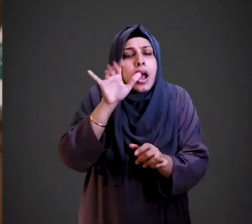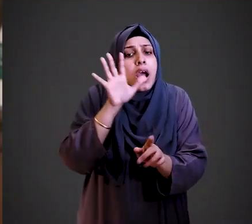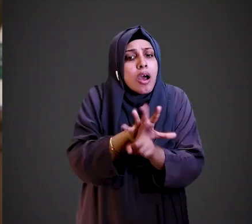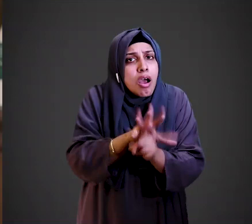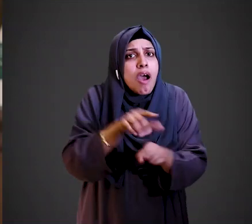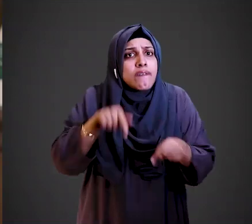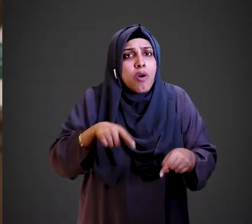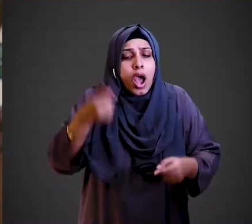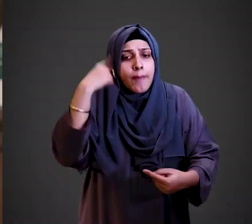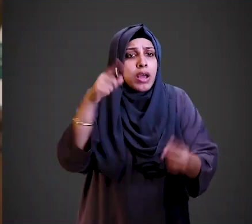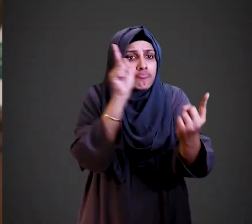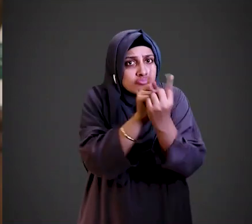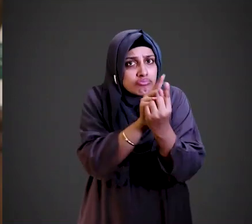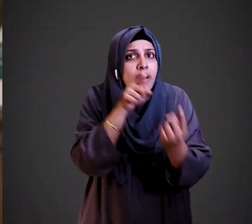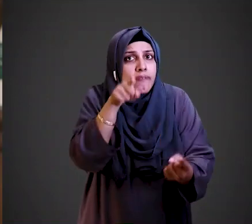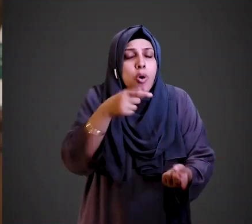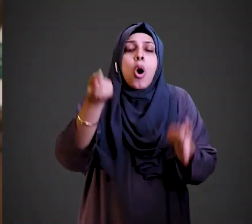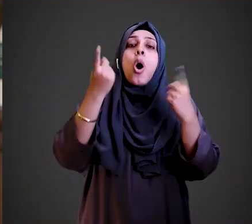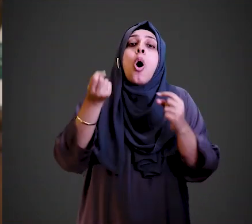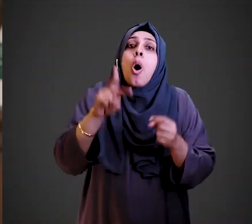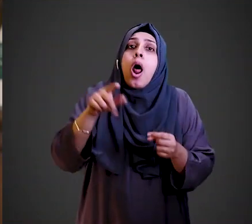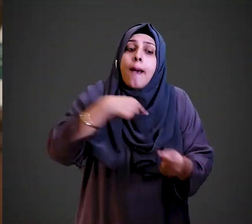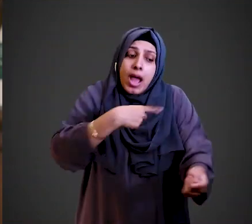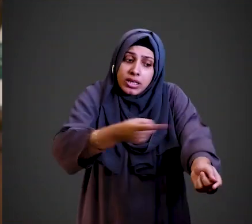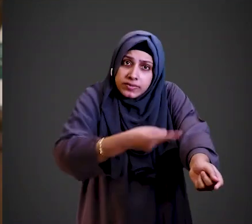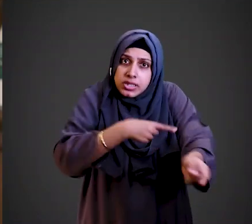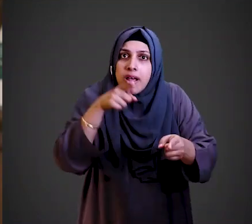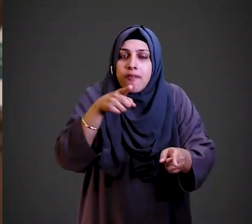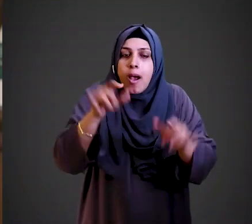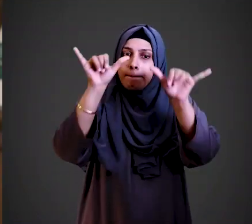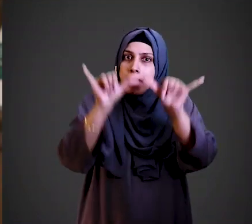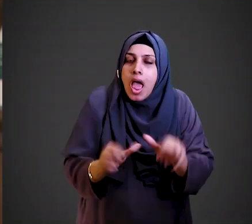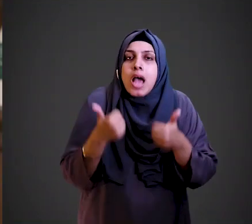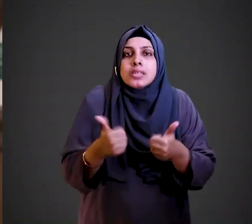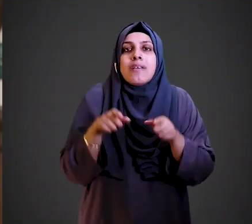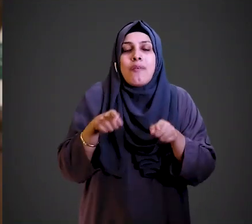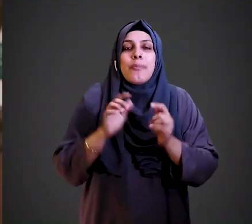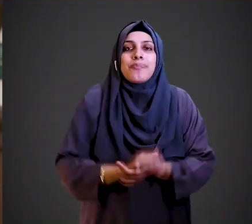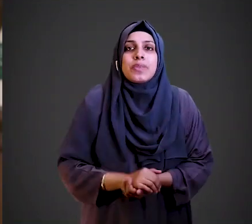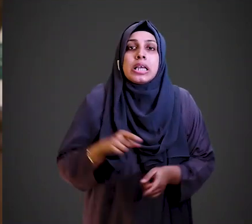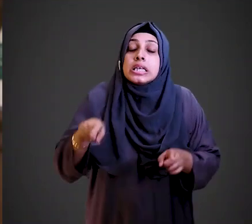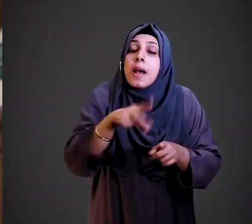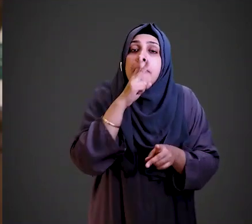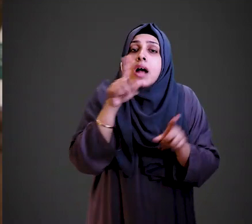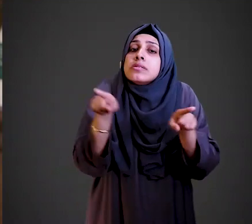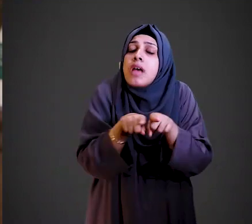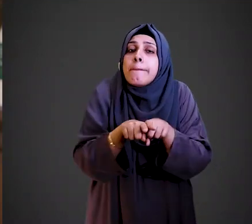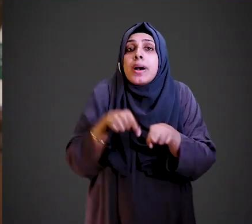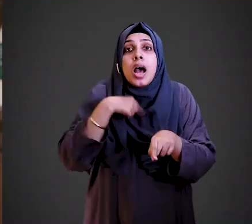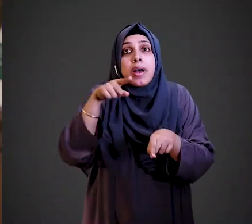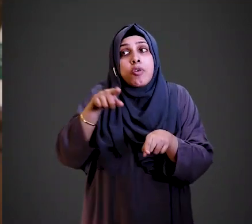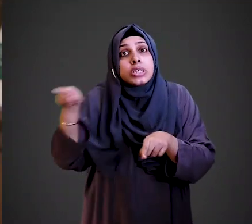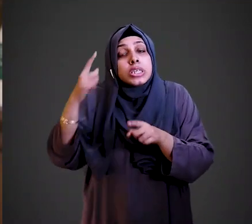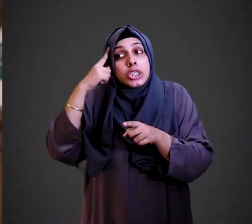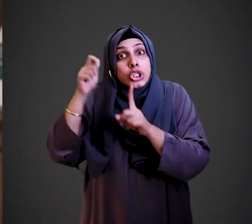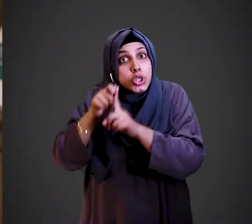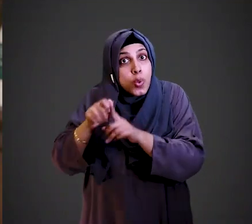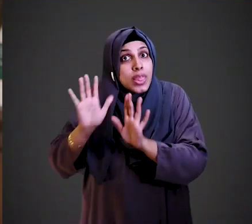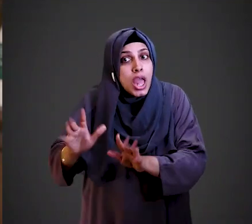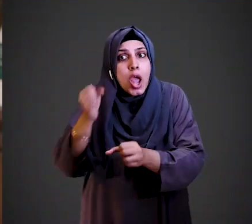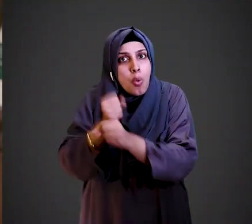بیہیویئر کو ریگولیٹ کرتے ہیں، ہماری ایکٹیویٹیز کو ریگولیٹ کر رہے ہوتے ہیں. تو اسی طریقے سے جہاں پر ضرورت پڑتی ہے،